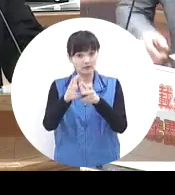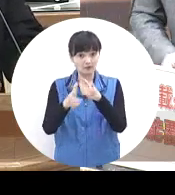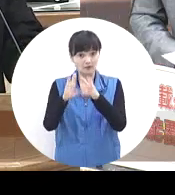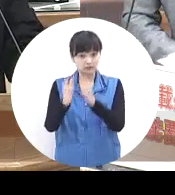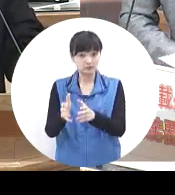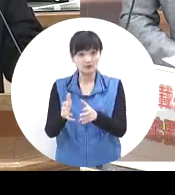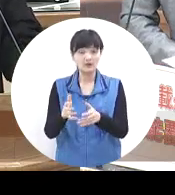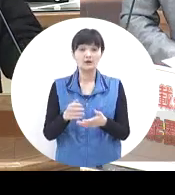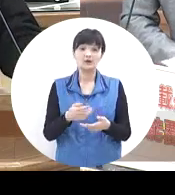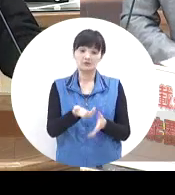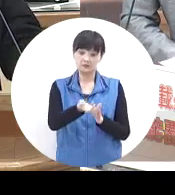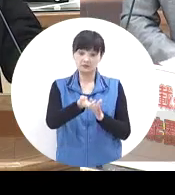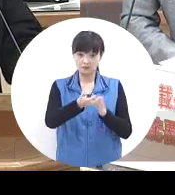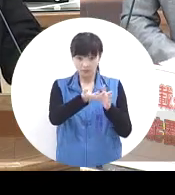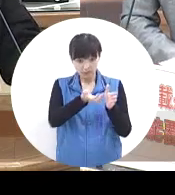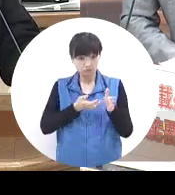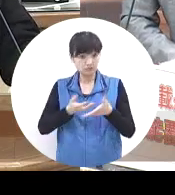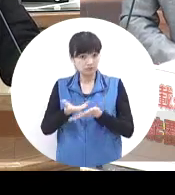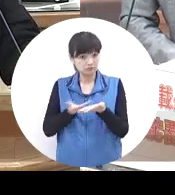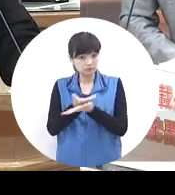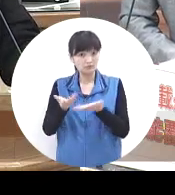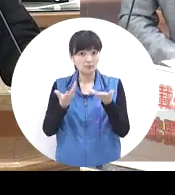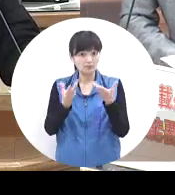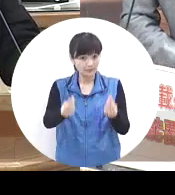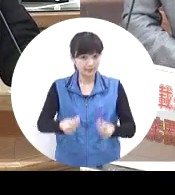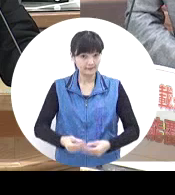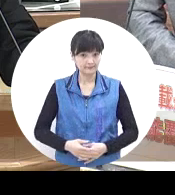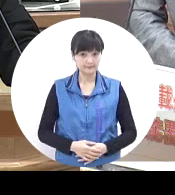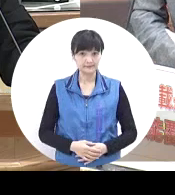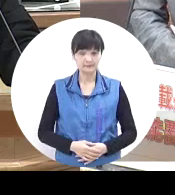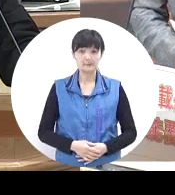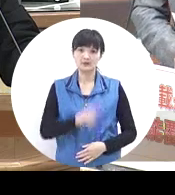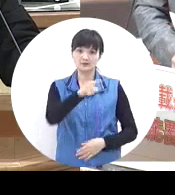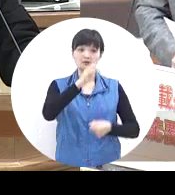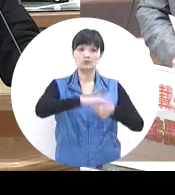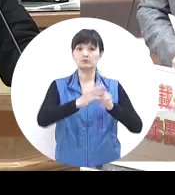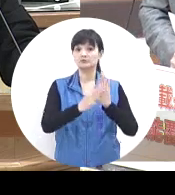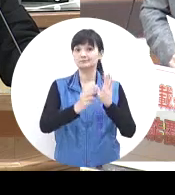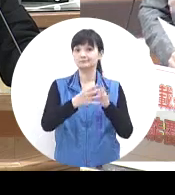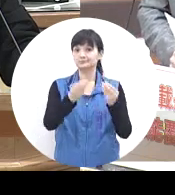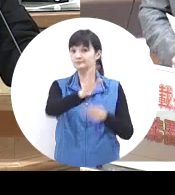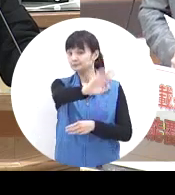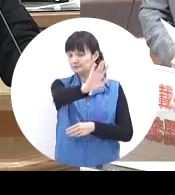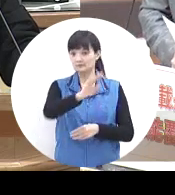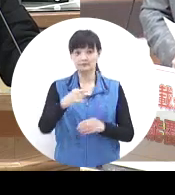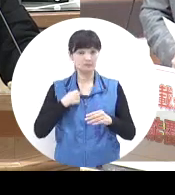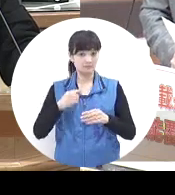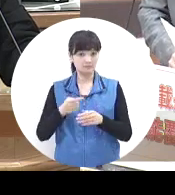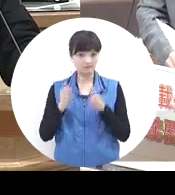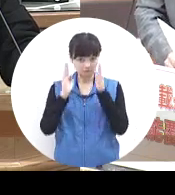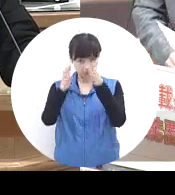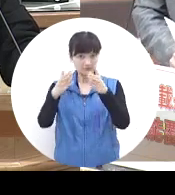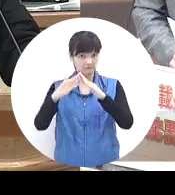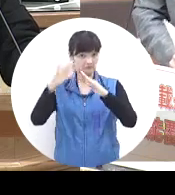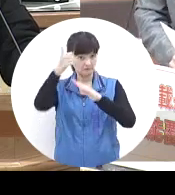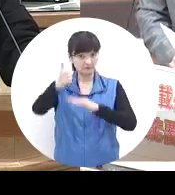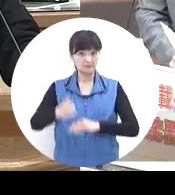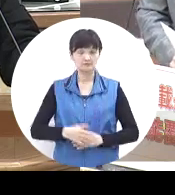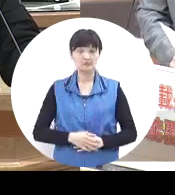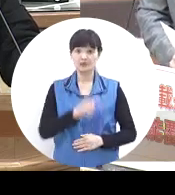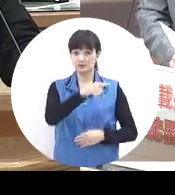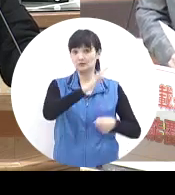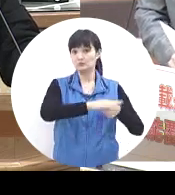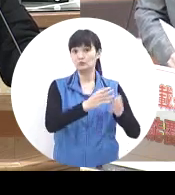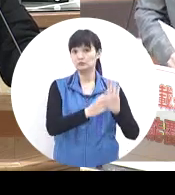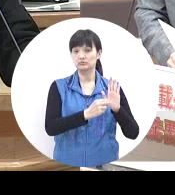土。 是，我这边还是补充说明一下，其实我们 从 之前到现在， 市长来答， 我们在地都有这个相关的同仁做 说明。我说你不用补